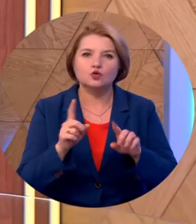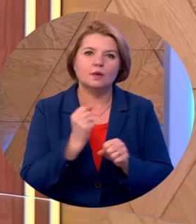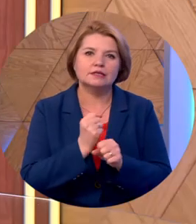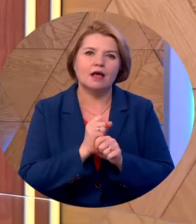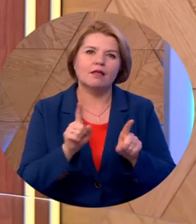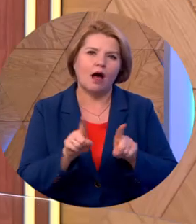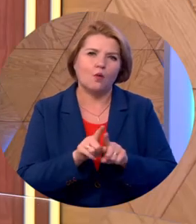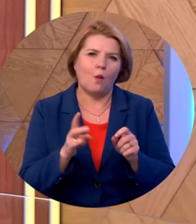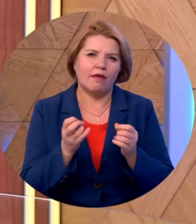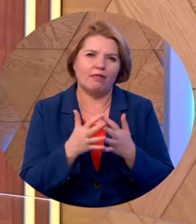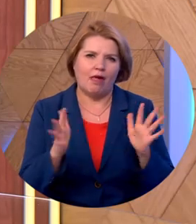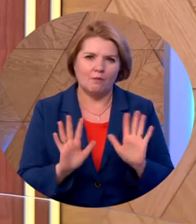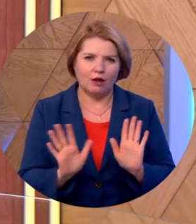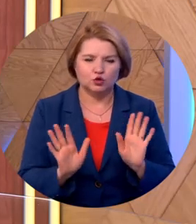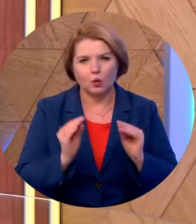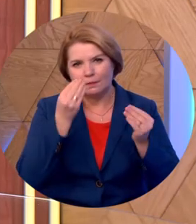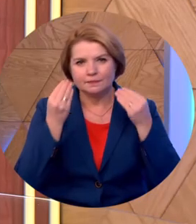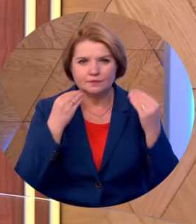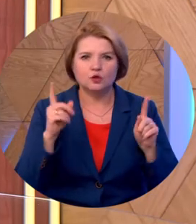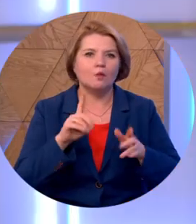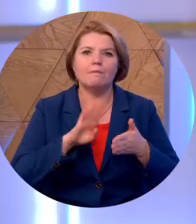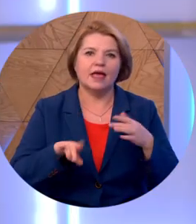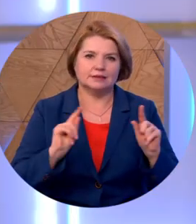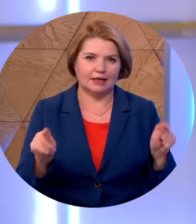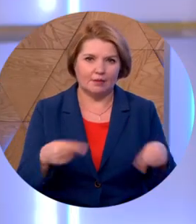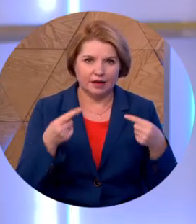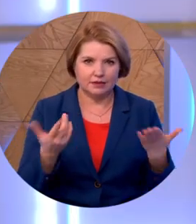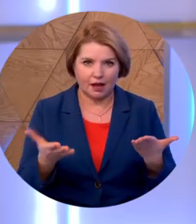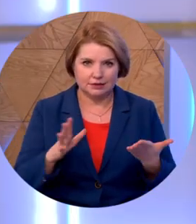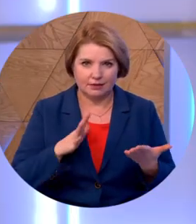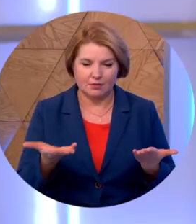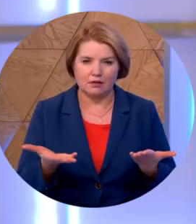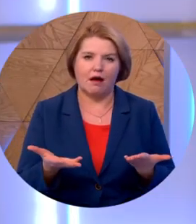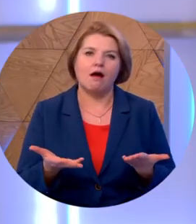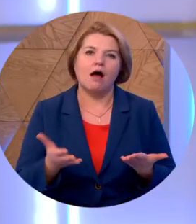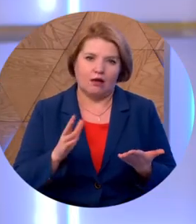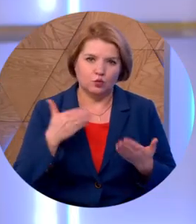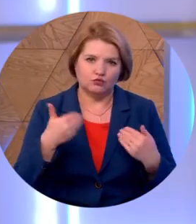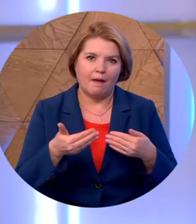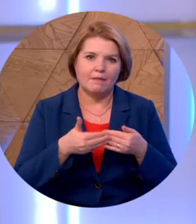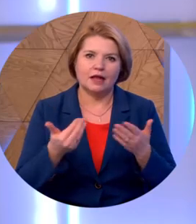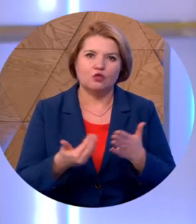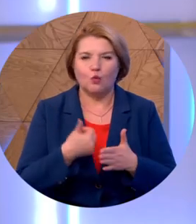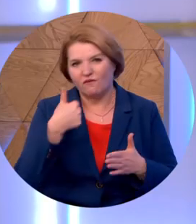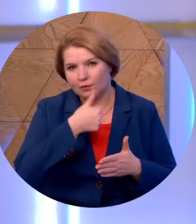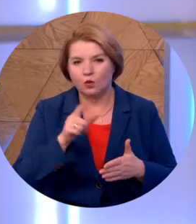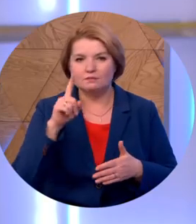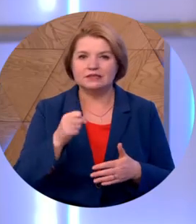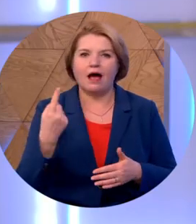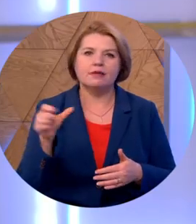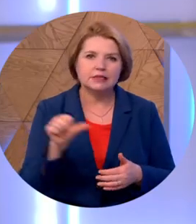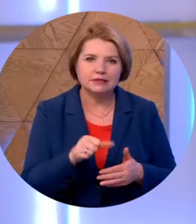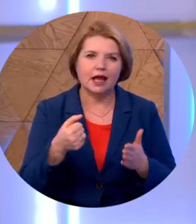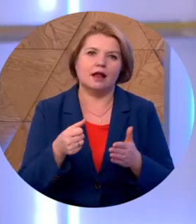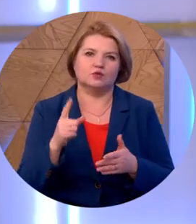лёгкое чтобы без реабилитации красиво войти в Новый Год это корпоратив как правило это за неделю за 10 дней до Нового